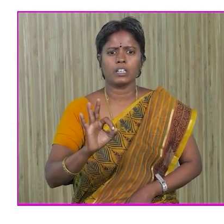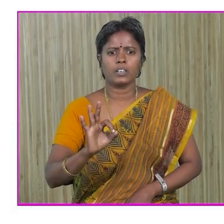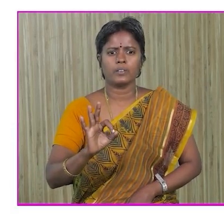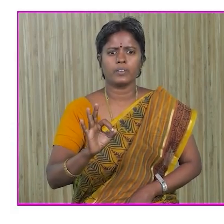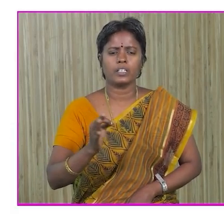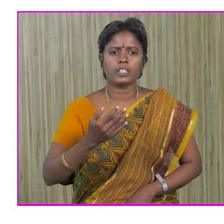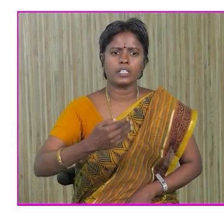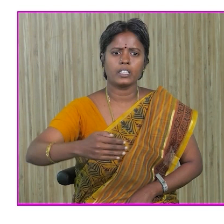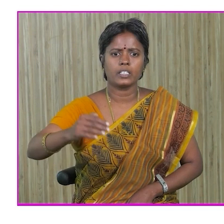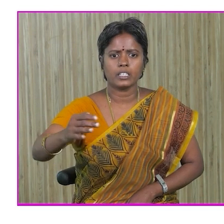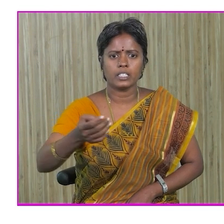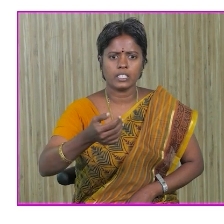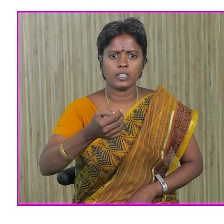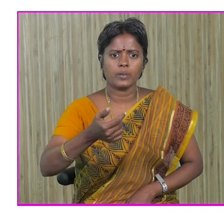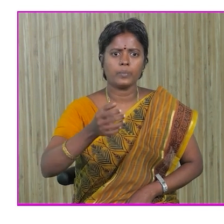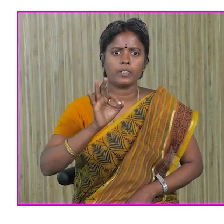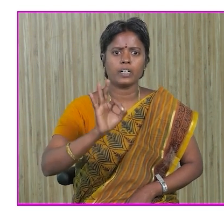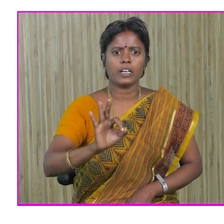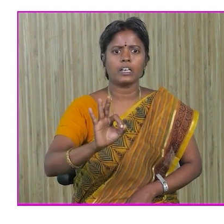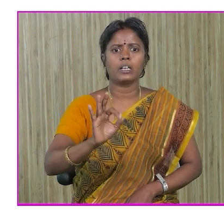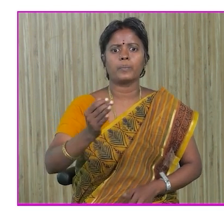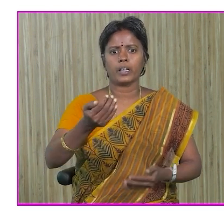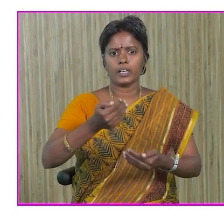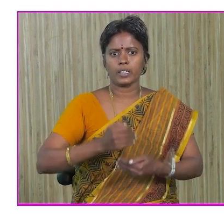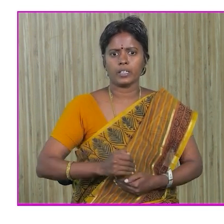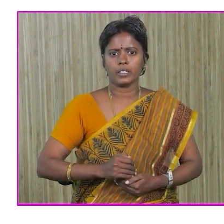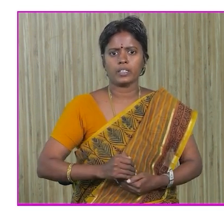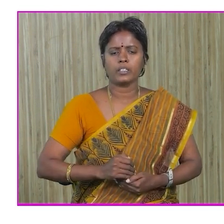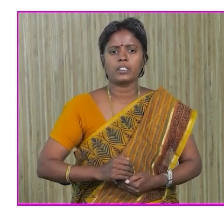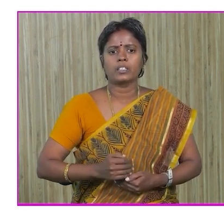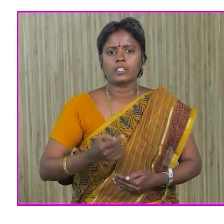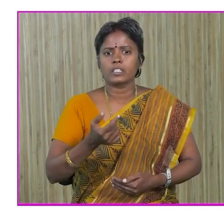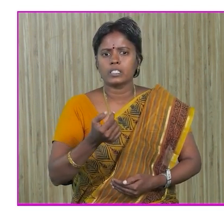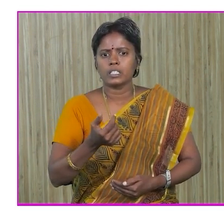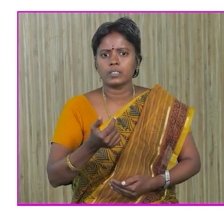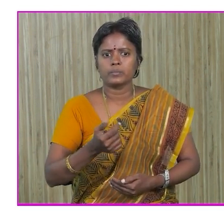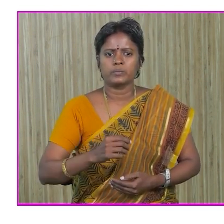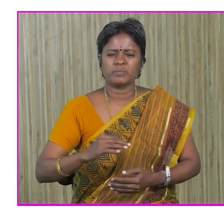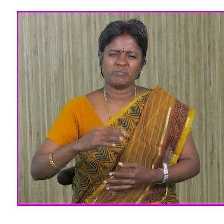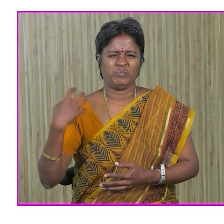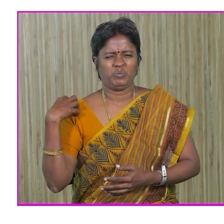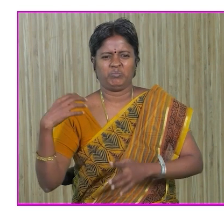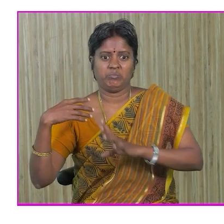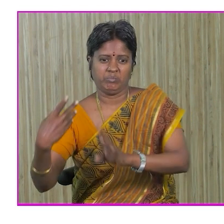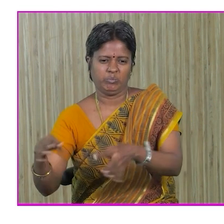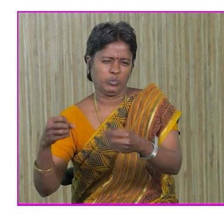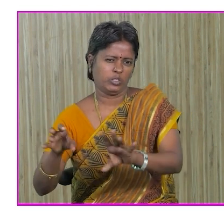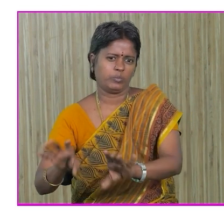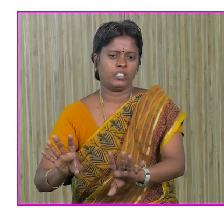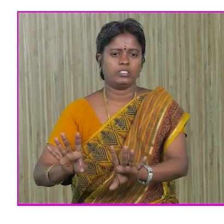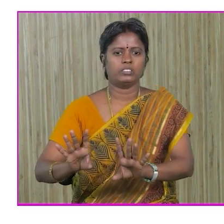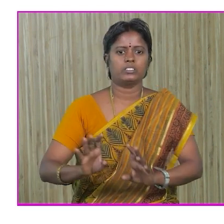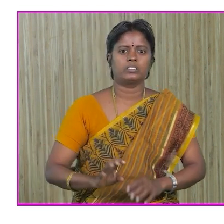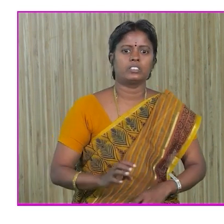செல்வம் நல்ல பயனையும், தீயவர் இடத்தில் சேர்ந்த செல்வம் எந்த பயனையும் தராமல் அல்லது தீய